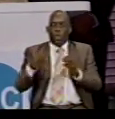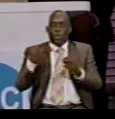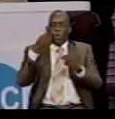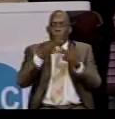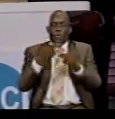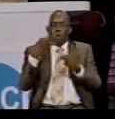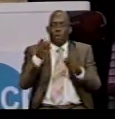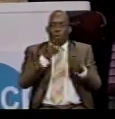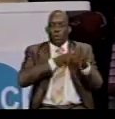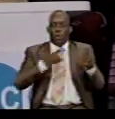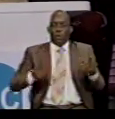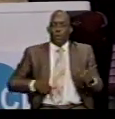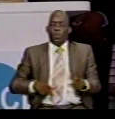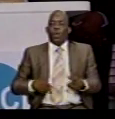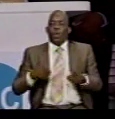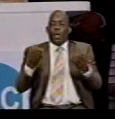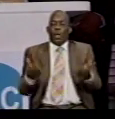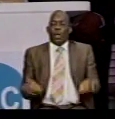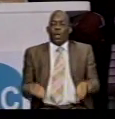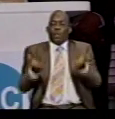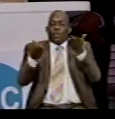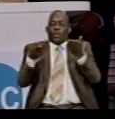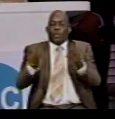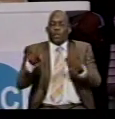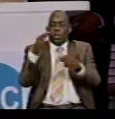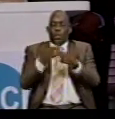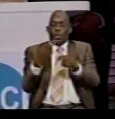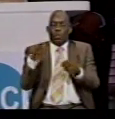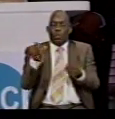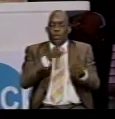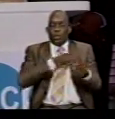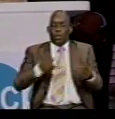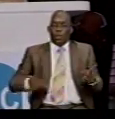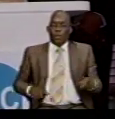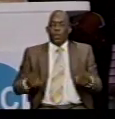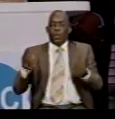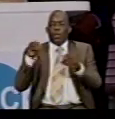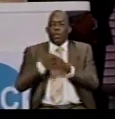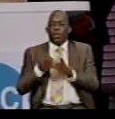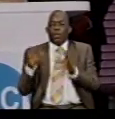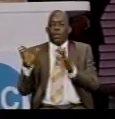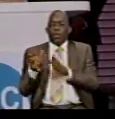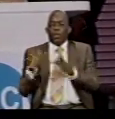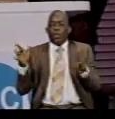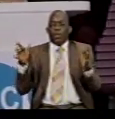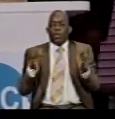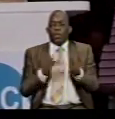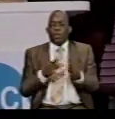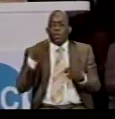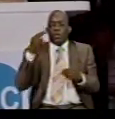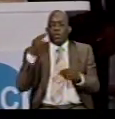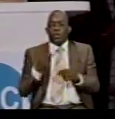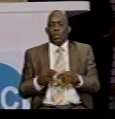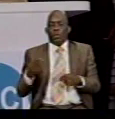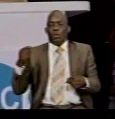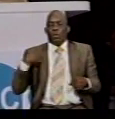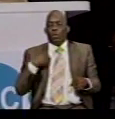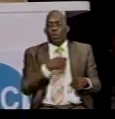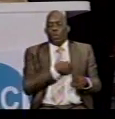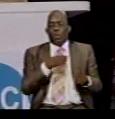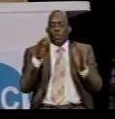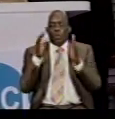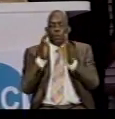Seigneur. Exalt the name of the Lord. Exalte le nom du Seigneur. In Jesus' name we pray. Au nom